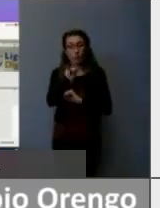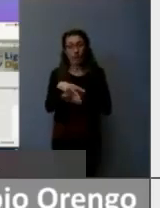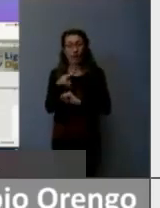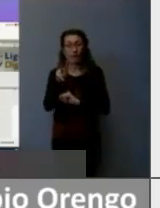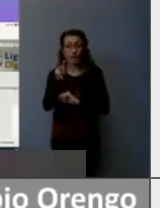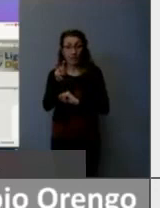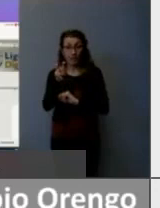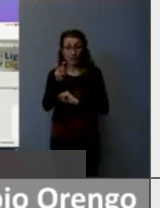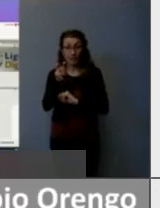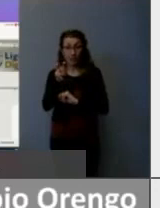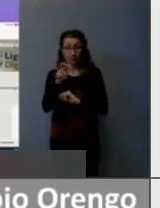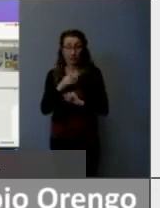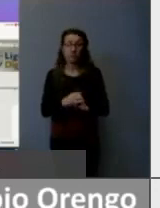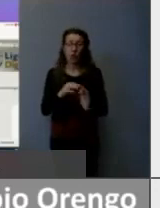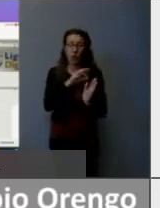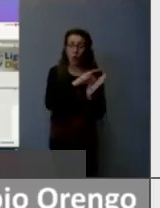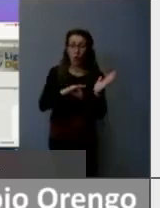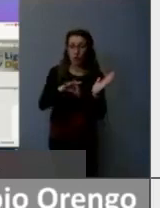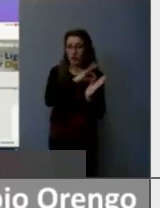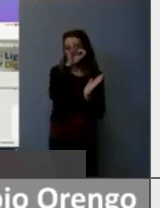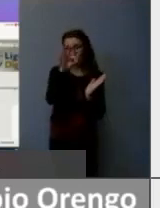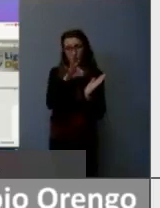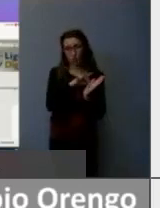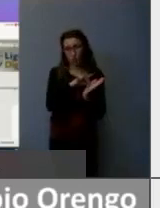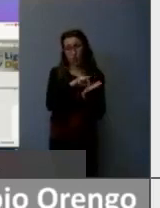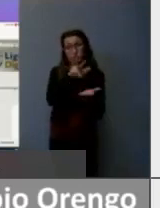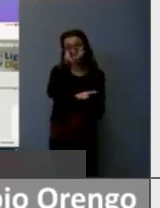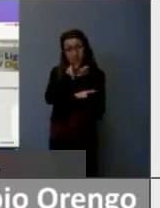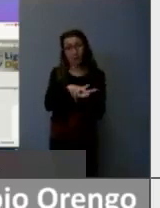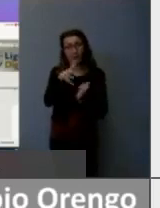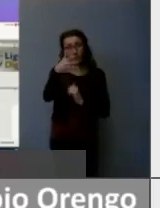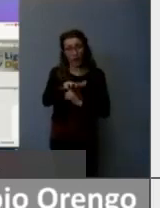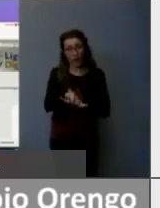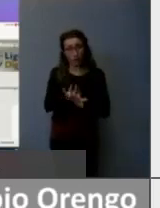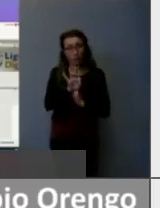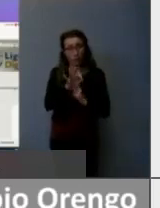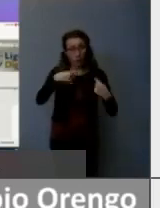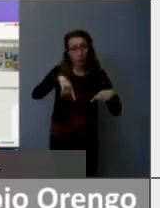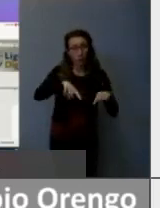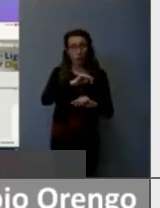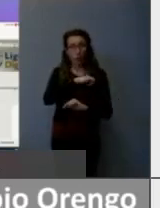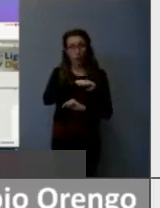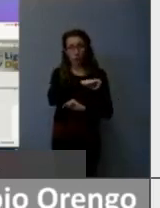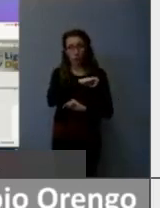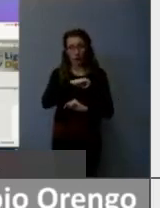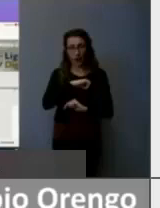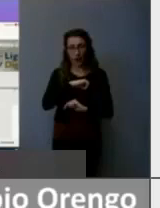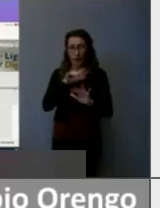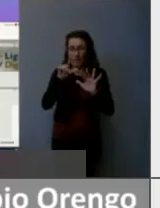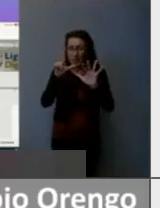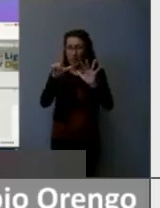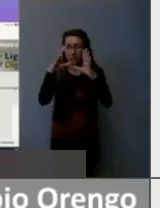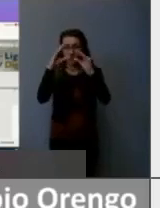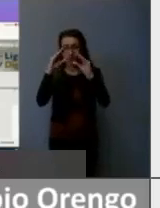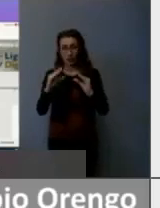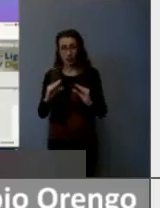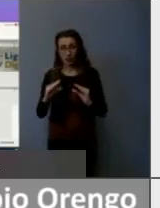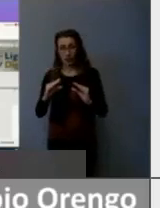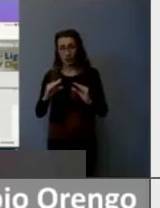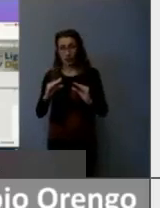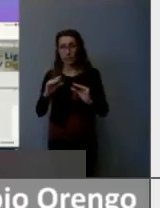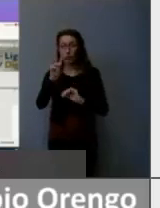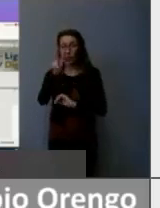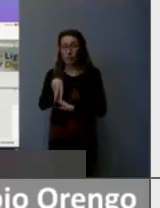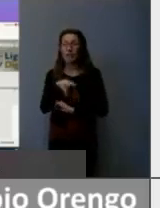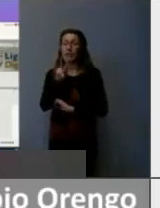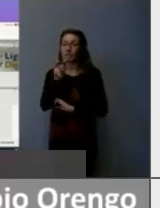Ordine del giorno approvato nella seduta del Consiglio Comunale del 7 dicembre